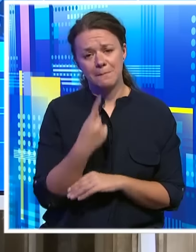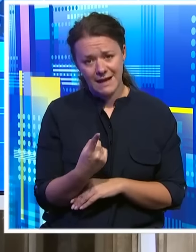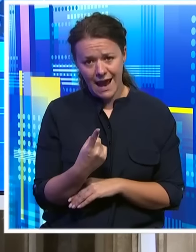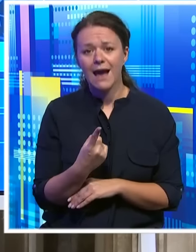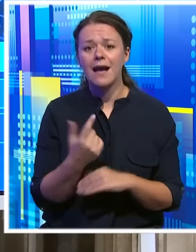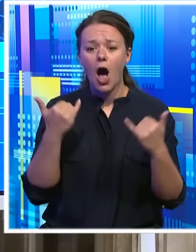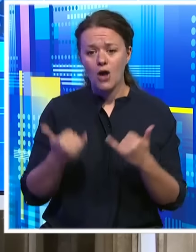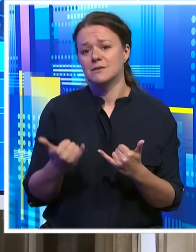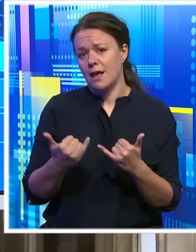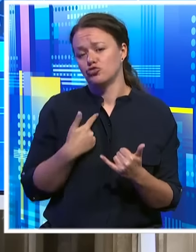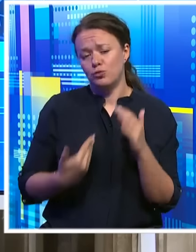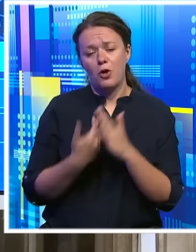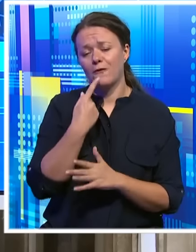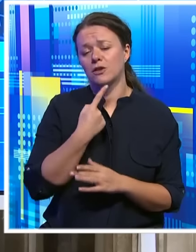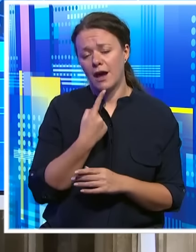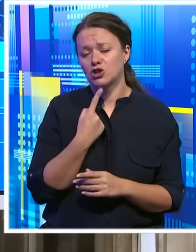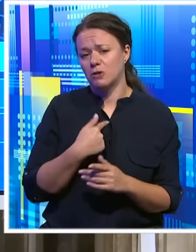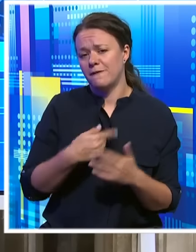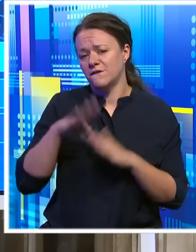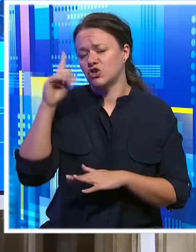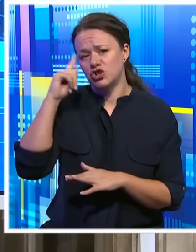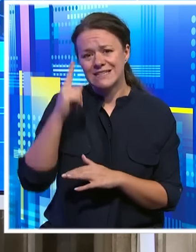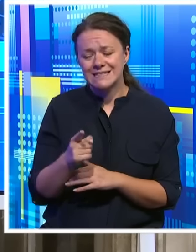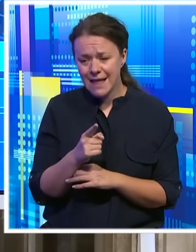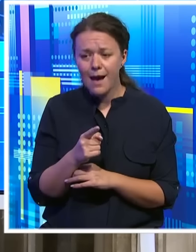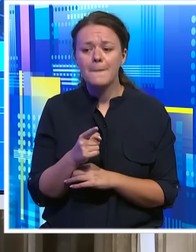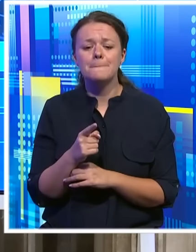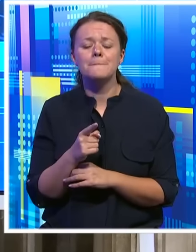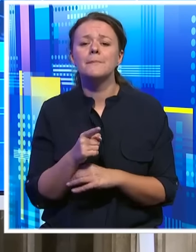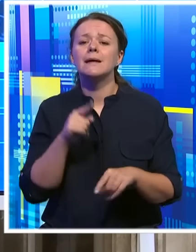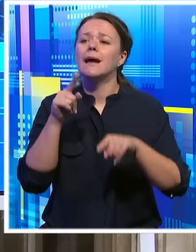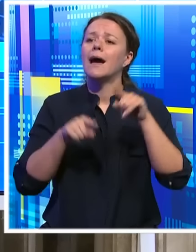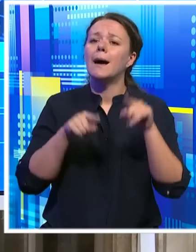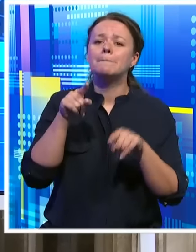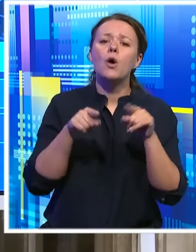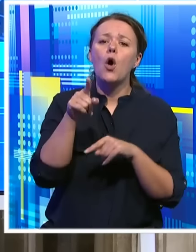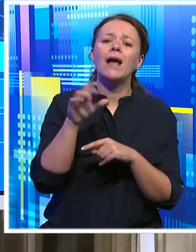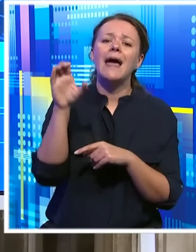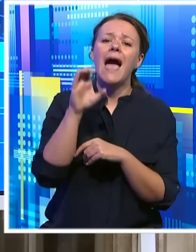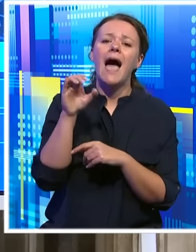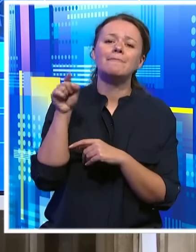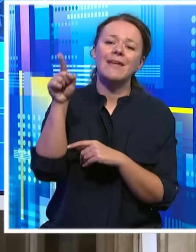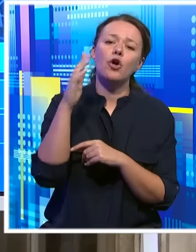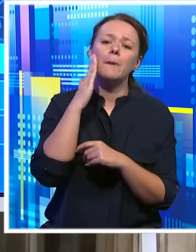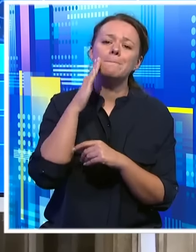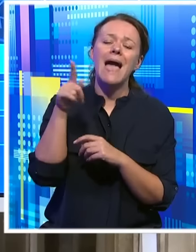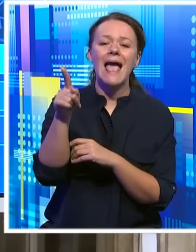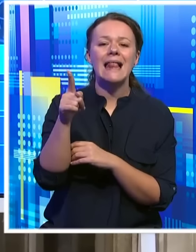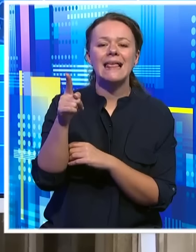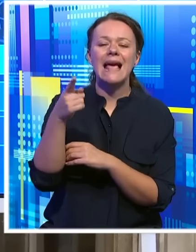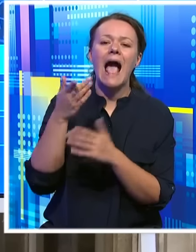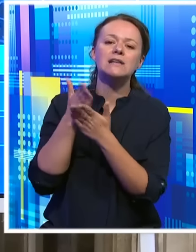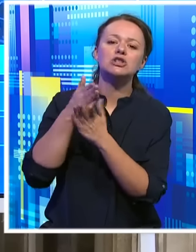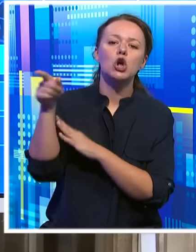drugi građani ove zemlje. To je bila prava minijatura pojedinih zapadnih službi da zaustave